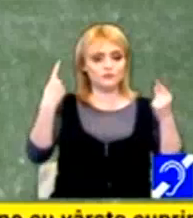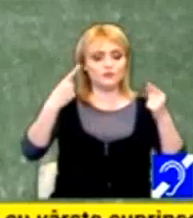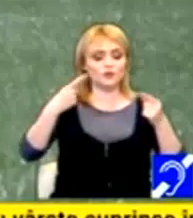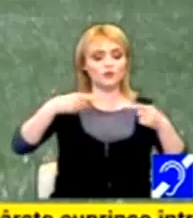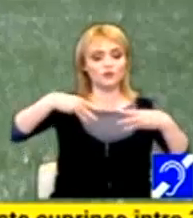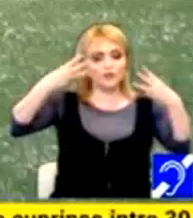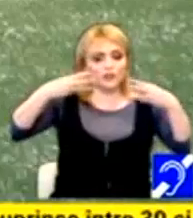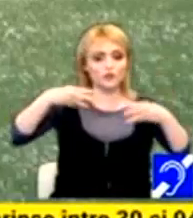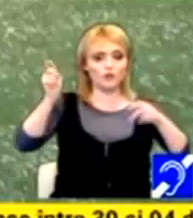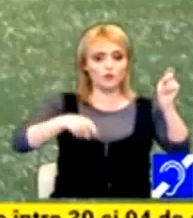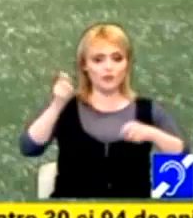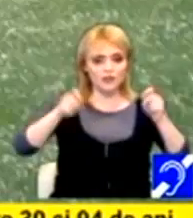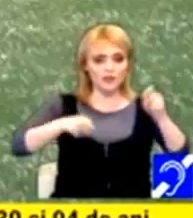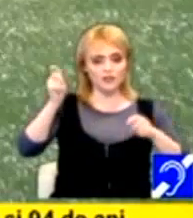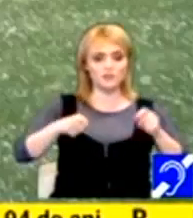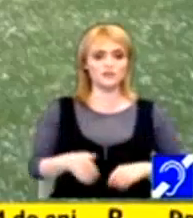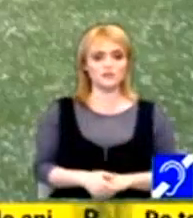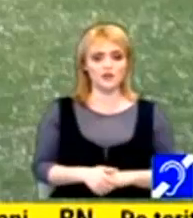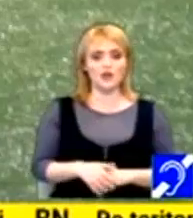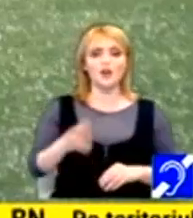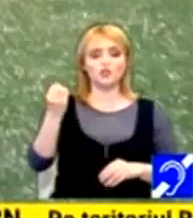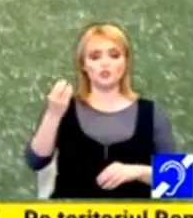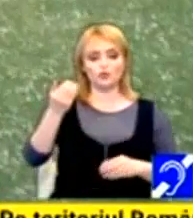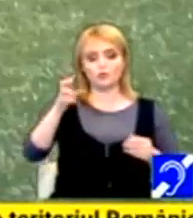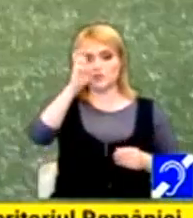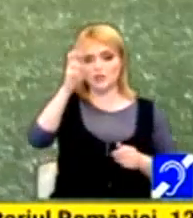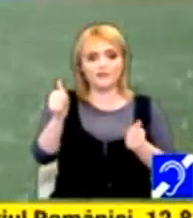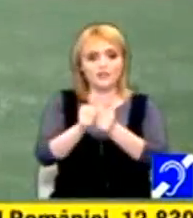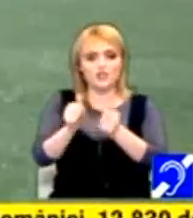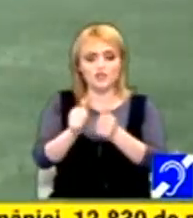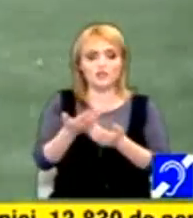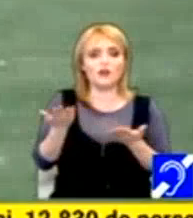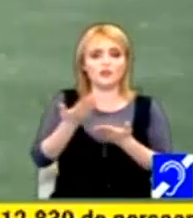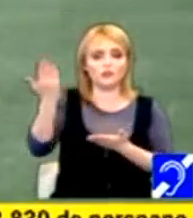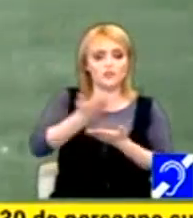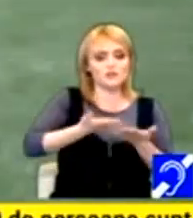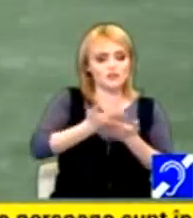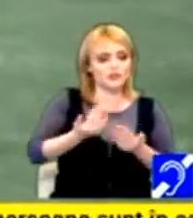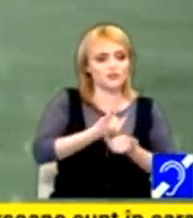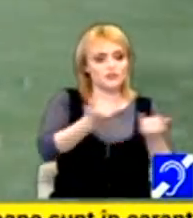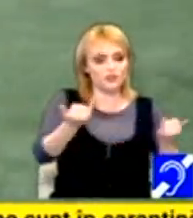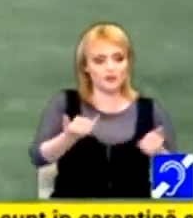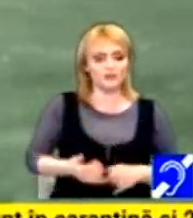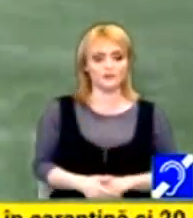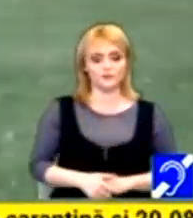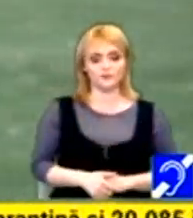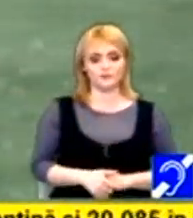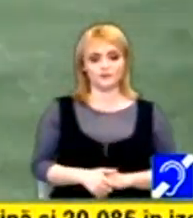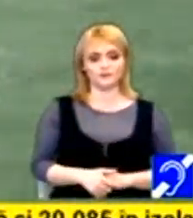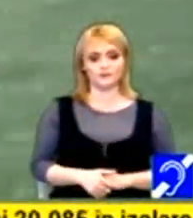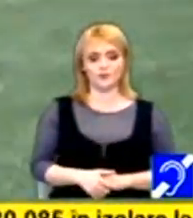miniștrii agriculturii din țările vecine în care să analizeze acțiunile necesare pentru menținerea unui nivel adecvat al securității